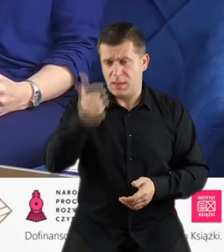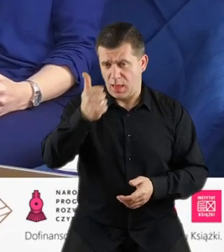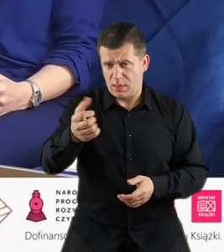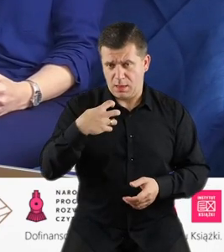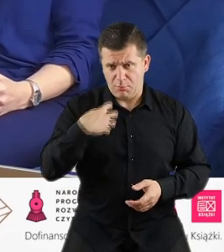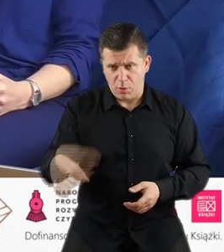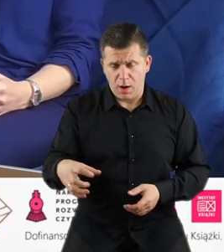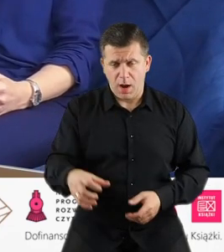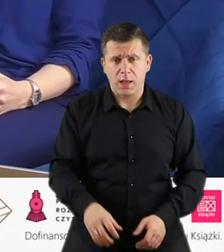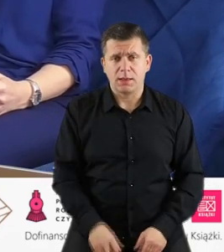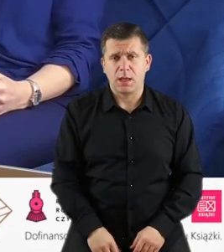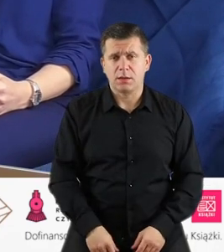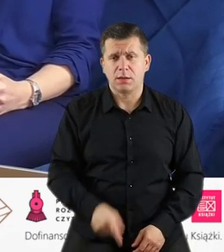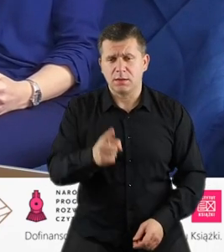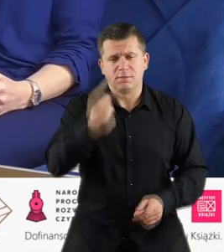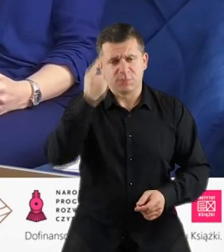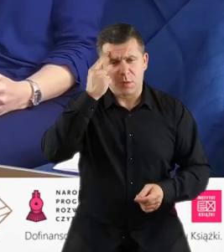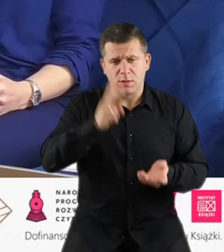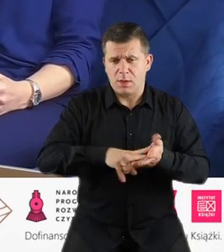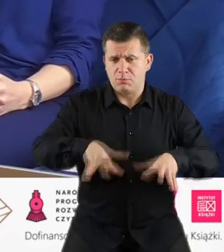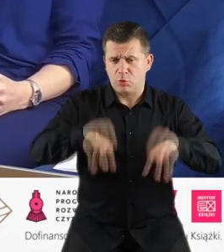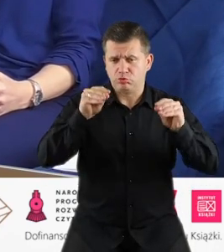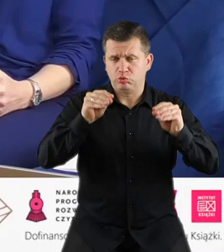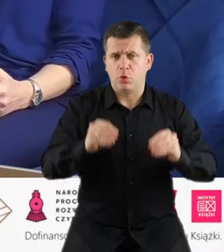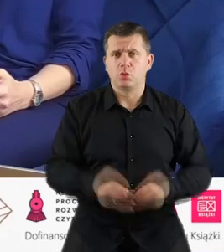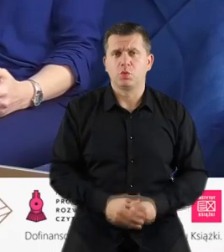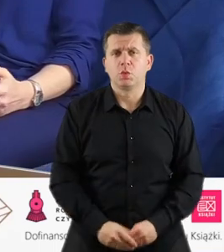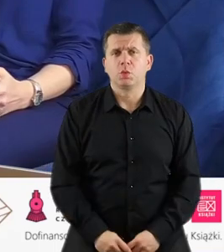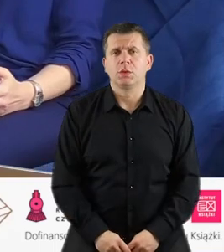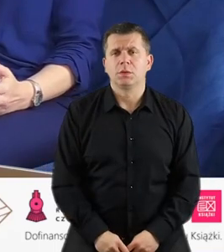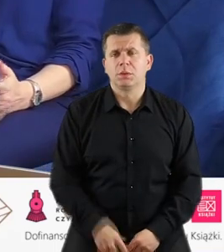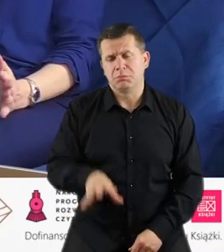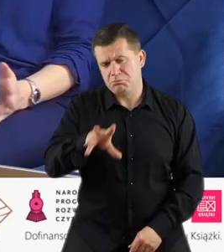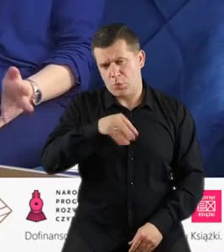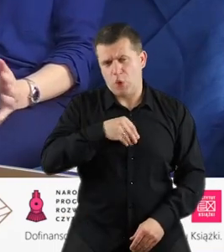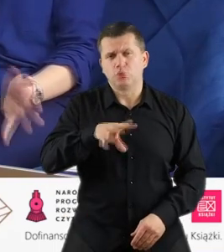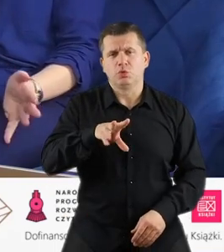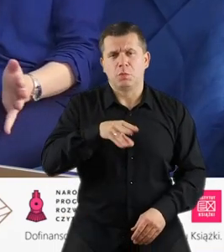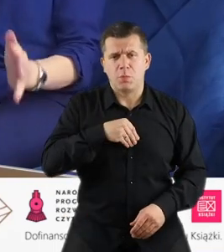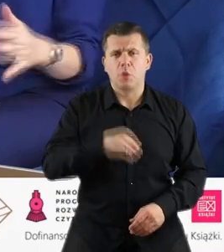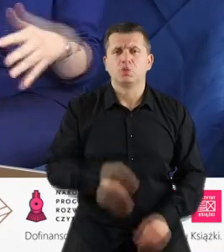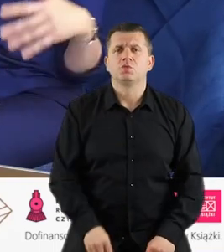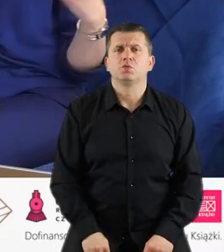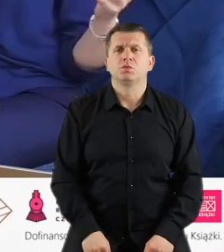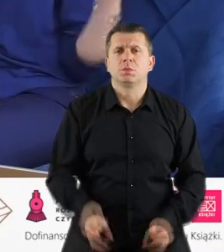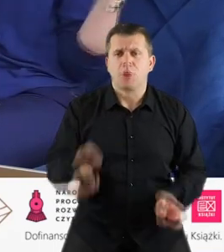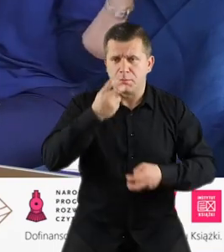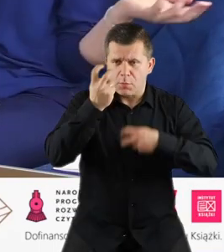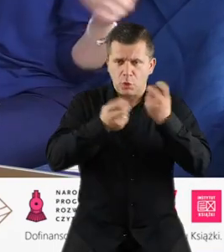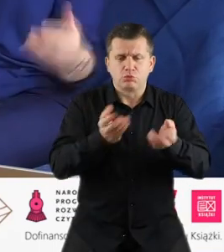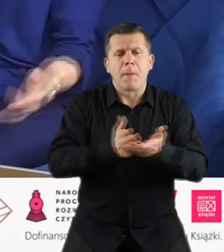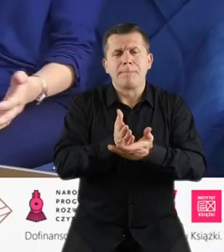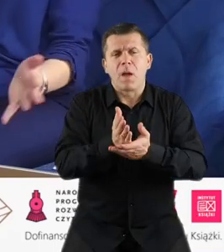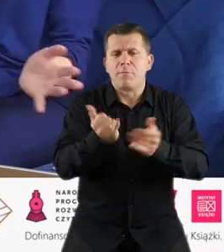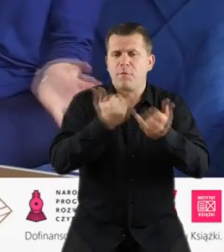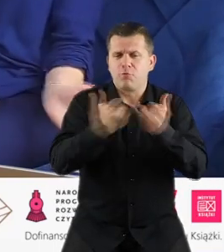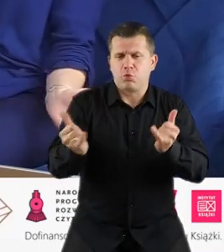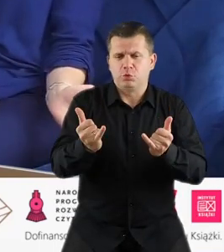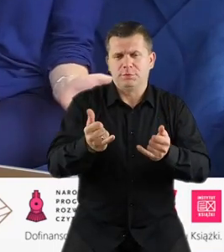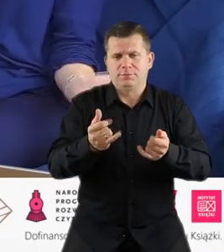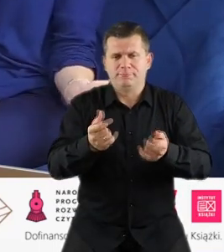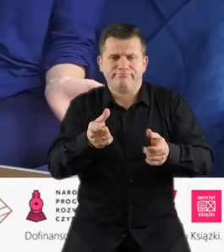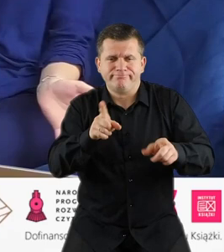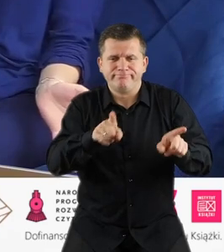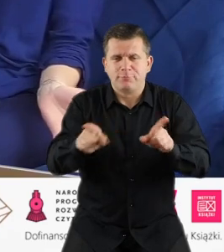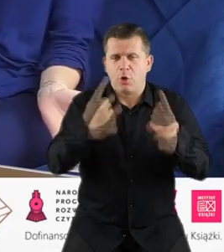jeden bohater. Zresztą pani chyba tak wspomniana, który gdzieś tam sobie wędruje. Można. W poszukiwaniu mapy w różnych